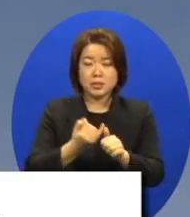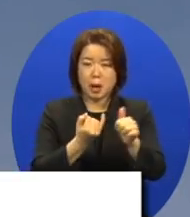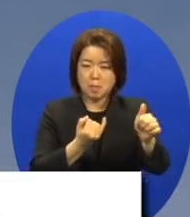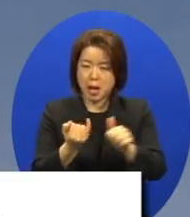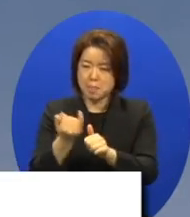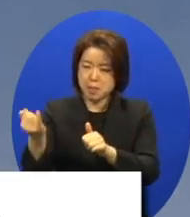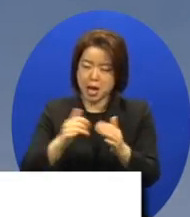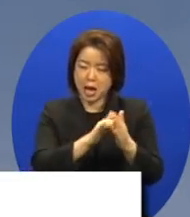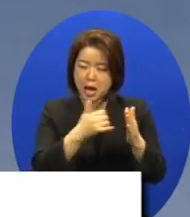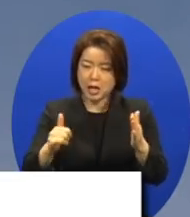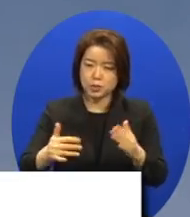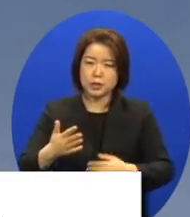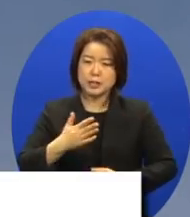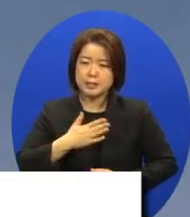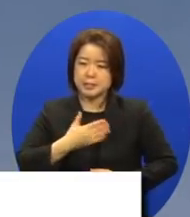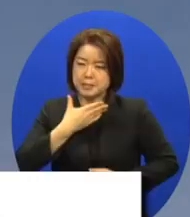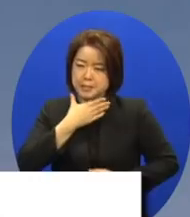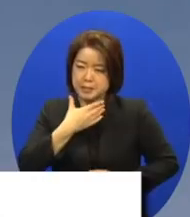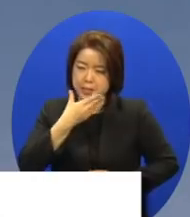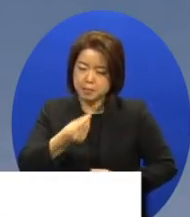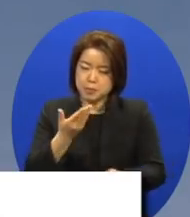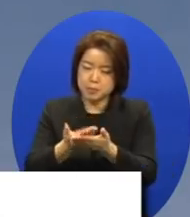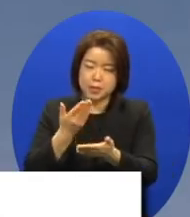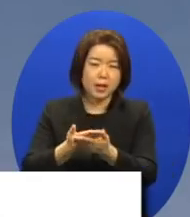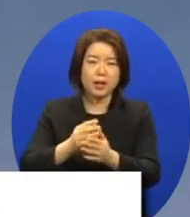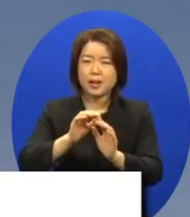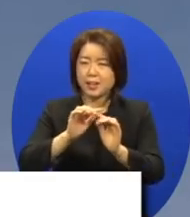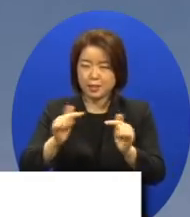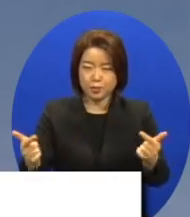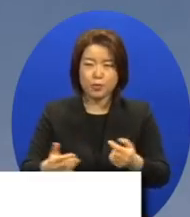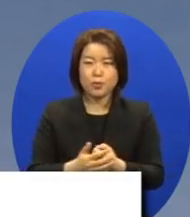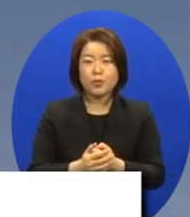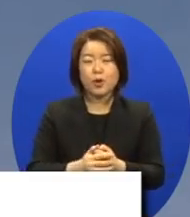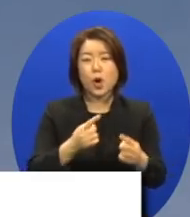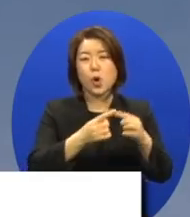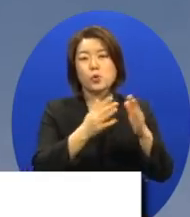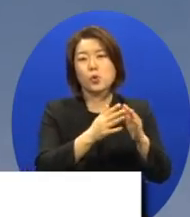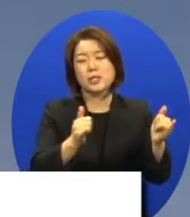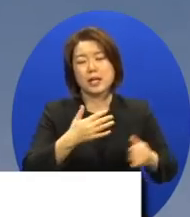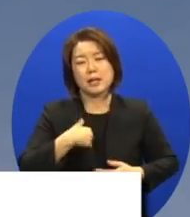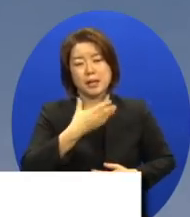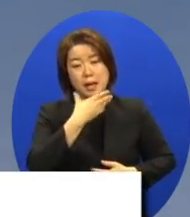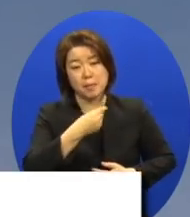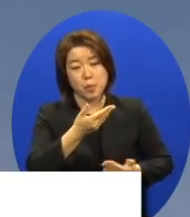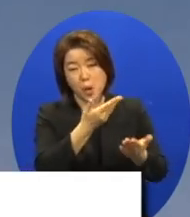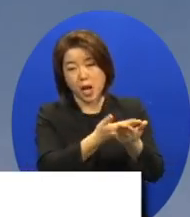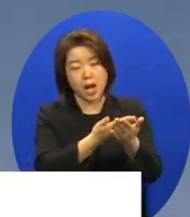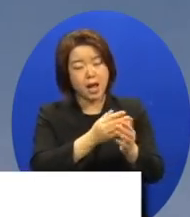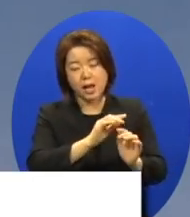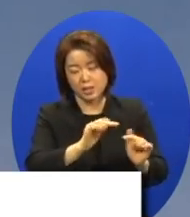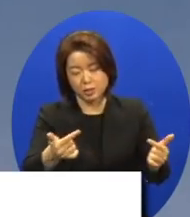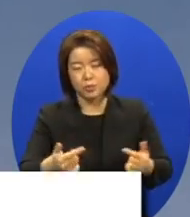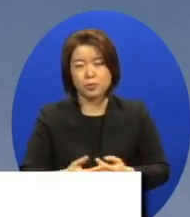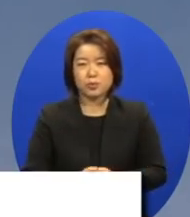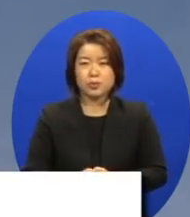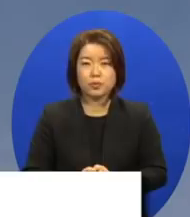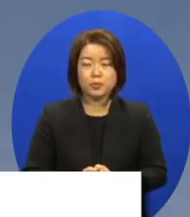가족에게 행복을 요구하자 교인들에게 나를 행복하게 해 달라고 하죠